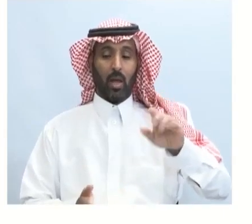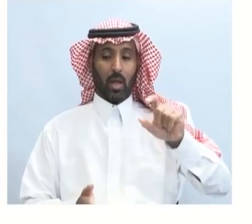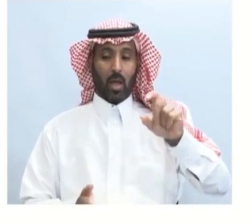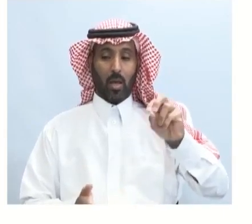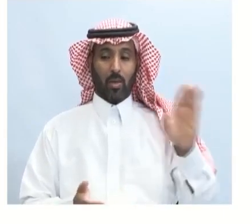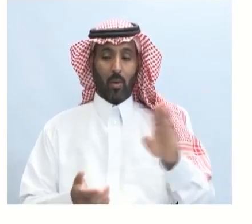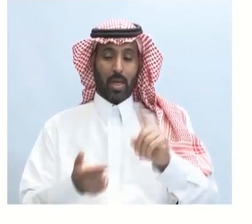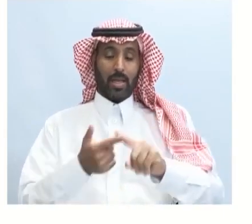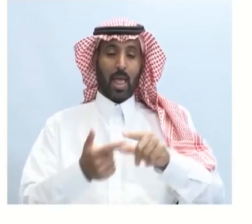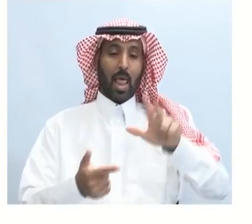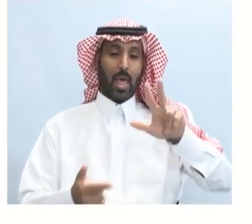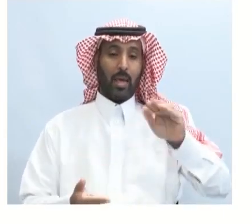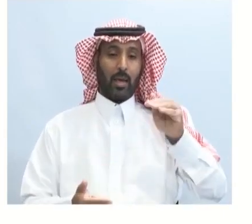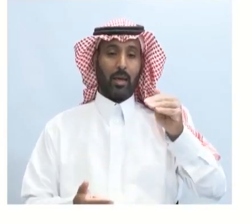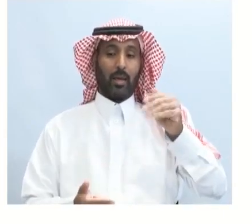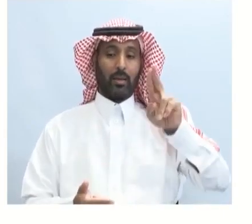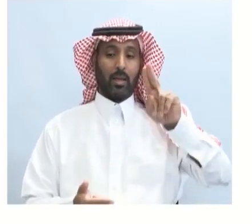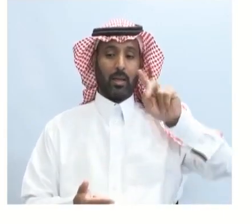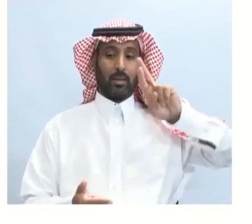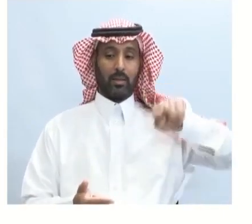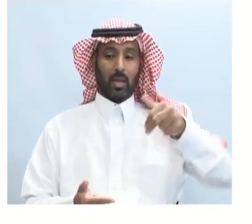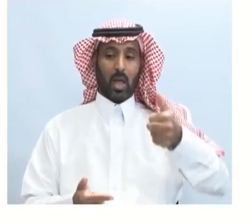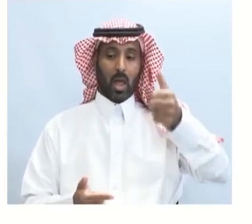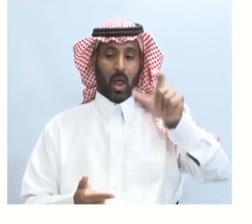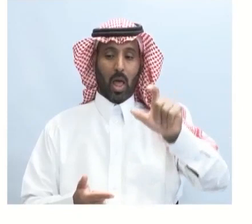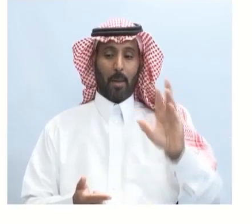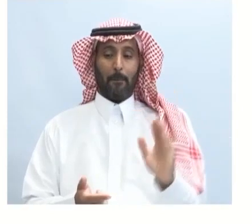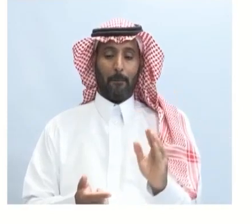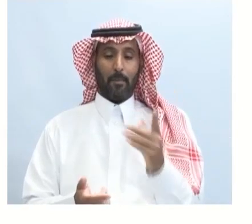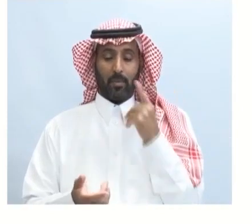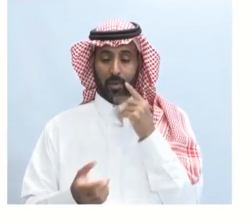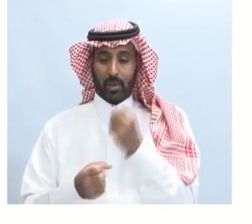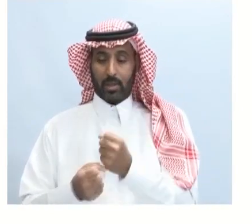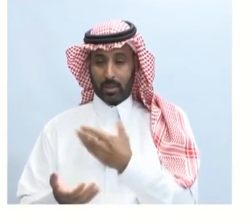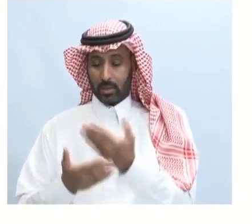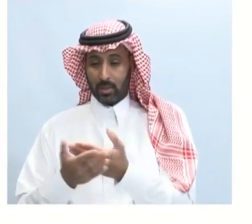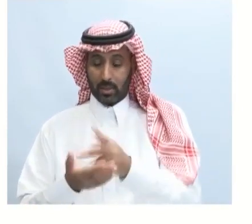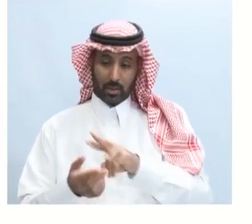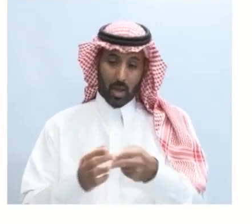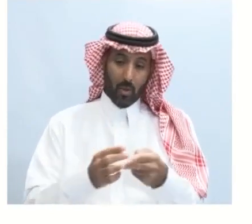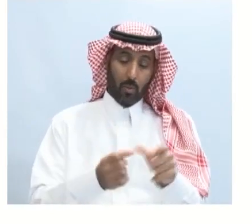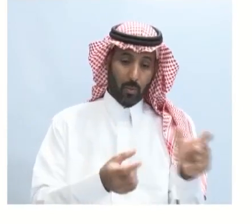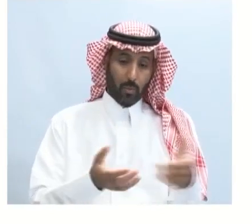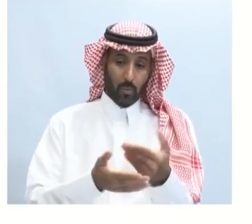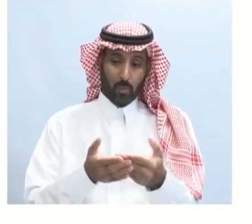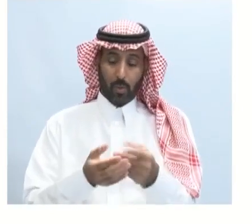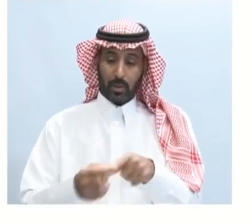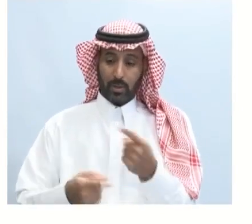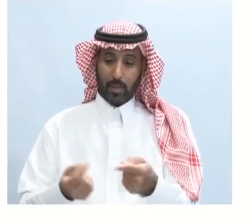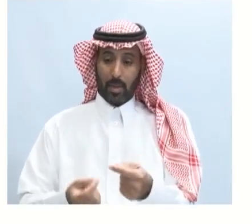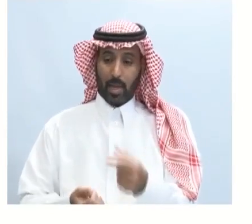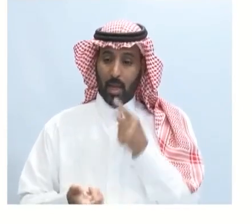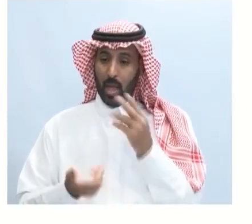اذا تصريف التفاعلات وصلنا فيه الى الاكسده والاختزال وهنا يمكن تحويل كثير من المركبات العضويه الى